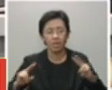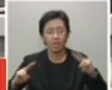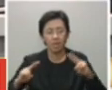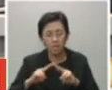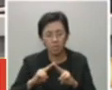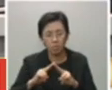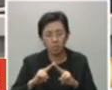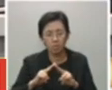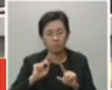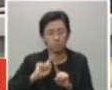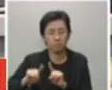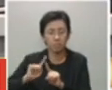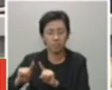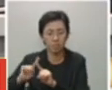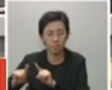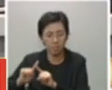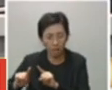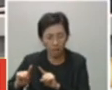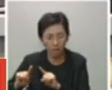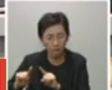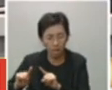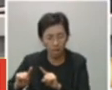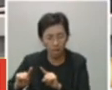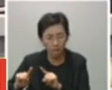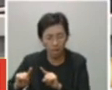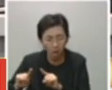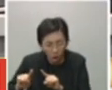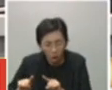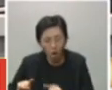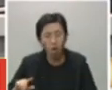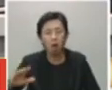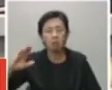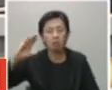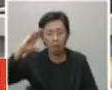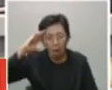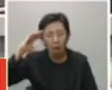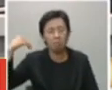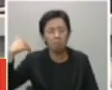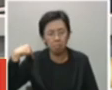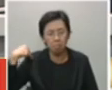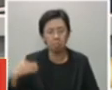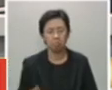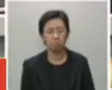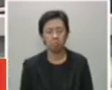ทบวงกรมต่างๆก็เต็มไปด้วยกำลังคนจากกองทัพครับ